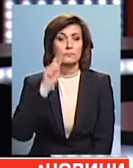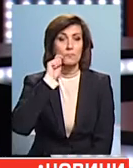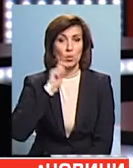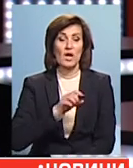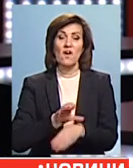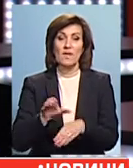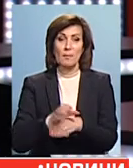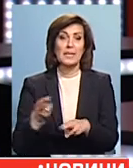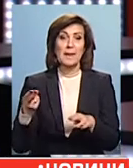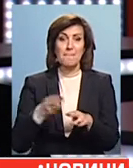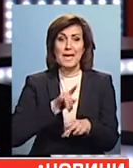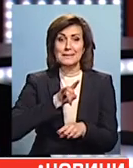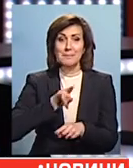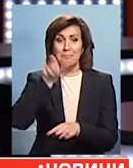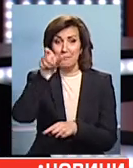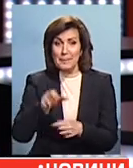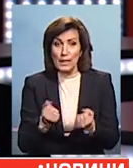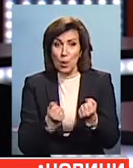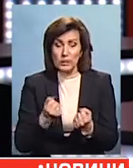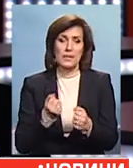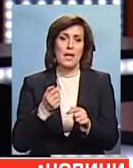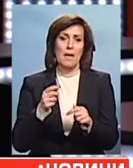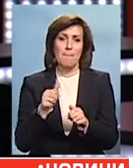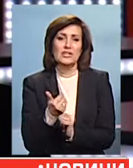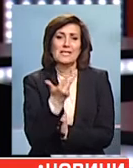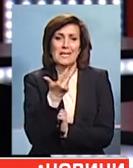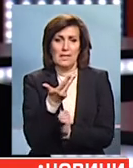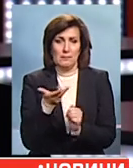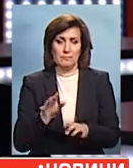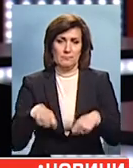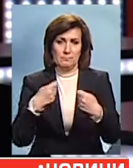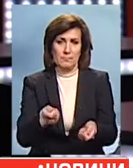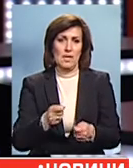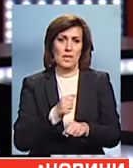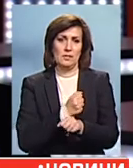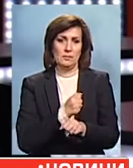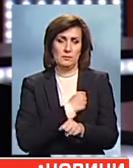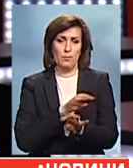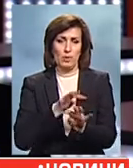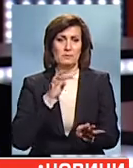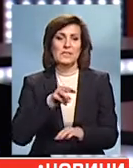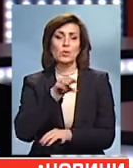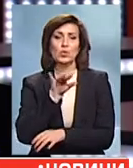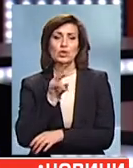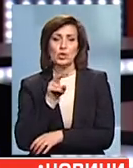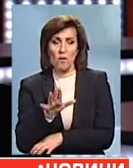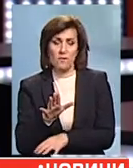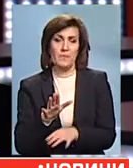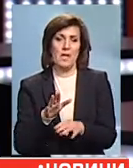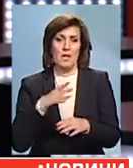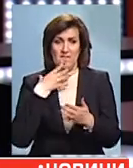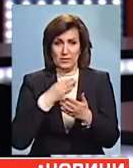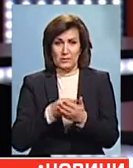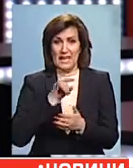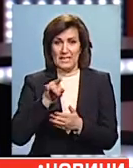Україна вироблятиме безпілотники. Перші три комплекси сьогодні передав Збройним силам Олександр Турчинов. За його словами, вітчизняні